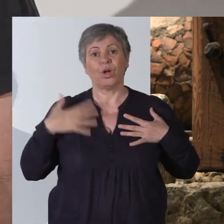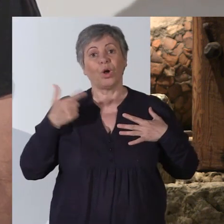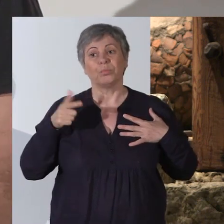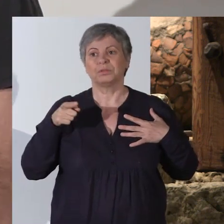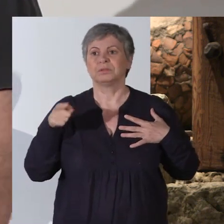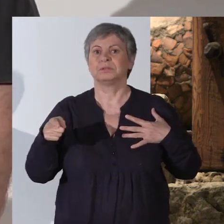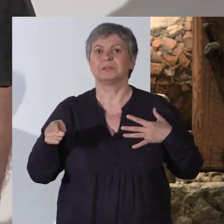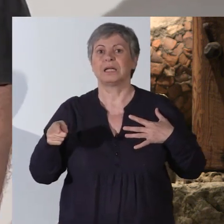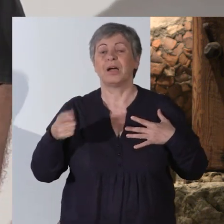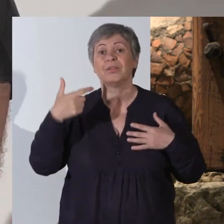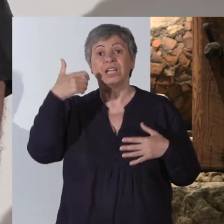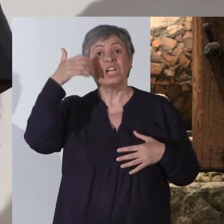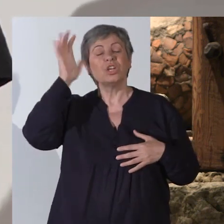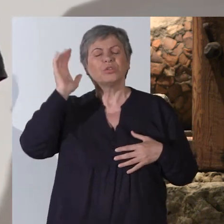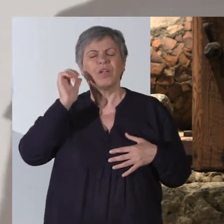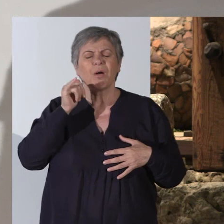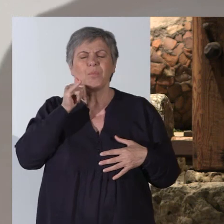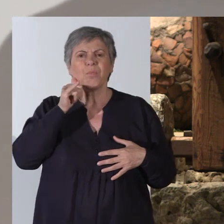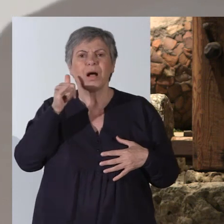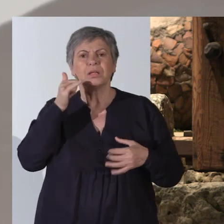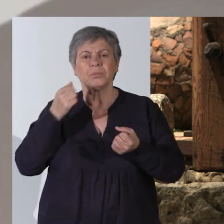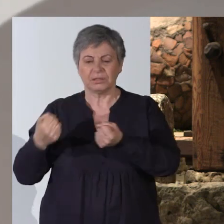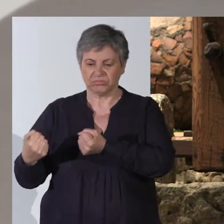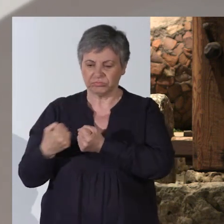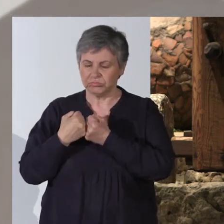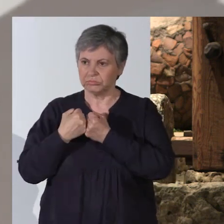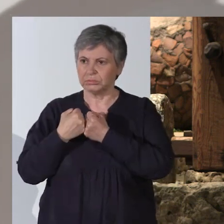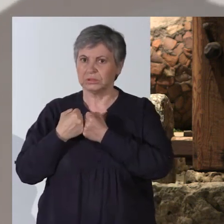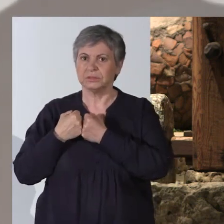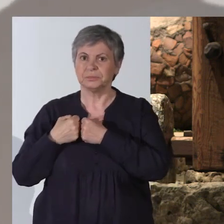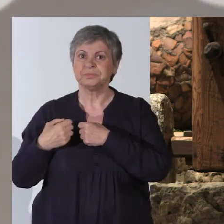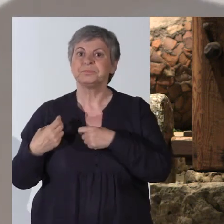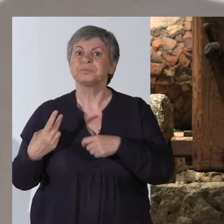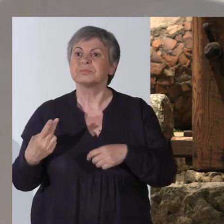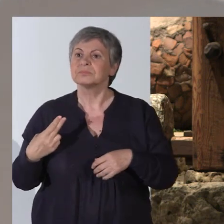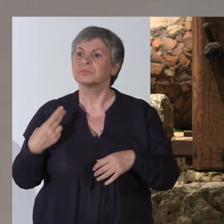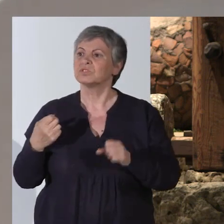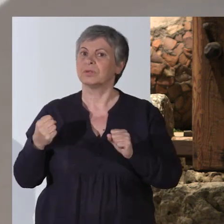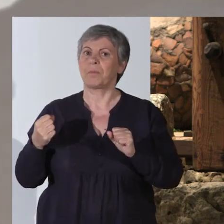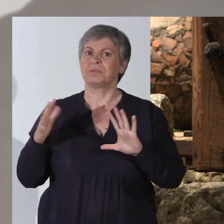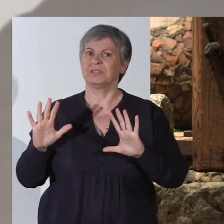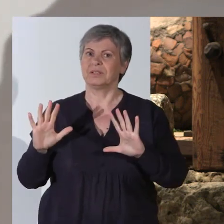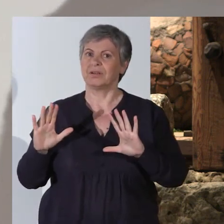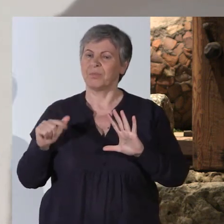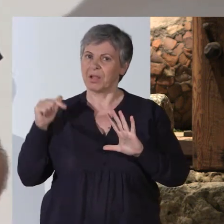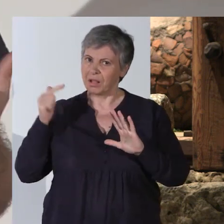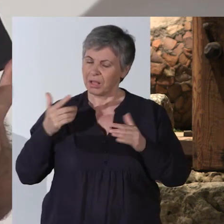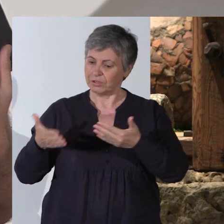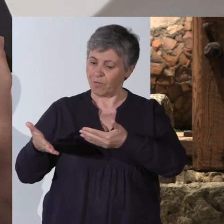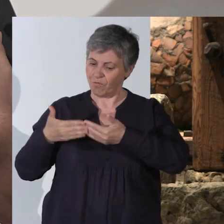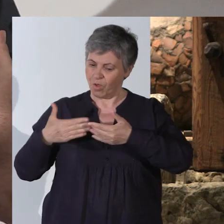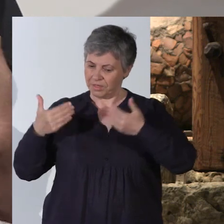και ούσα πάντα δίπλα μου μου με τη γνώση και την ψυχραιμία που τι διακρίνει με έχει βοηθήσει και εμένα να